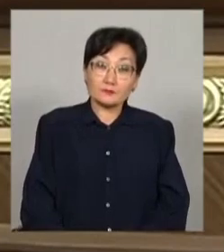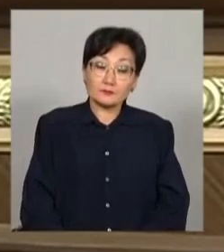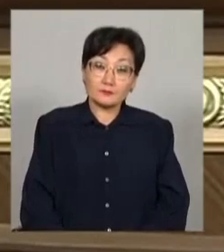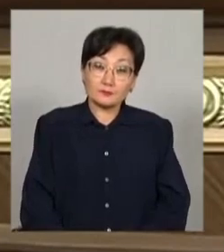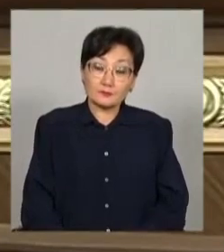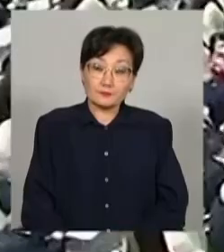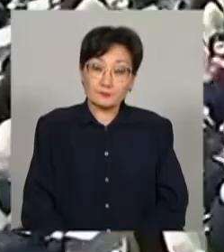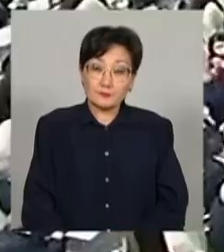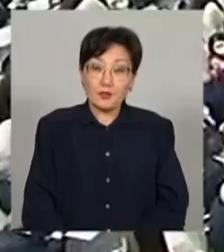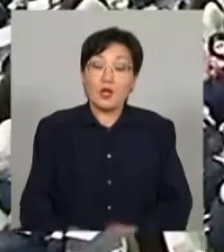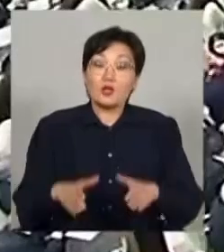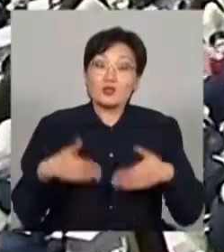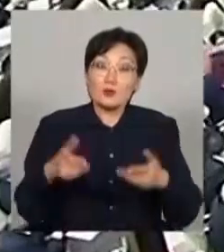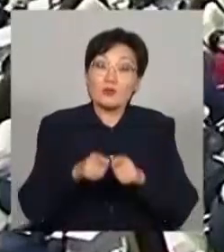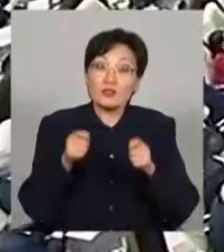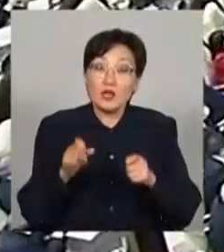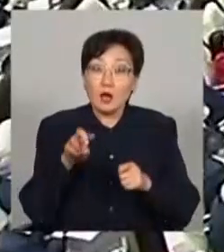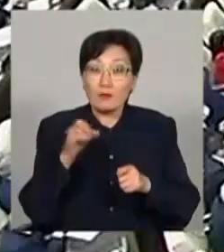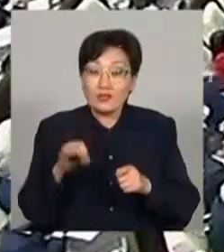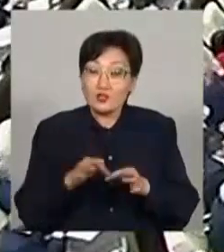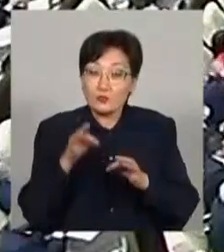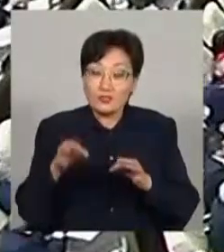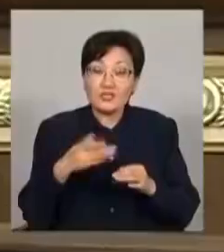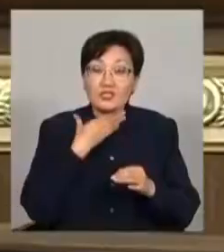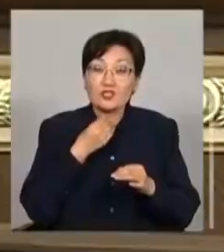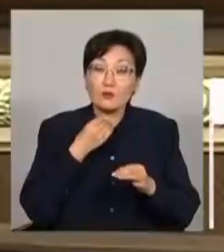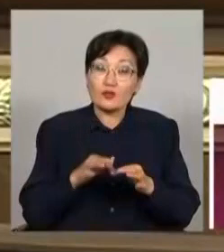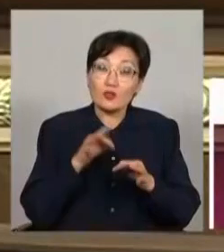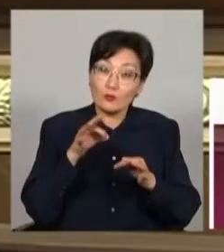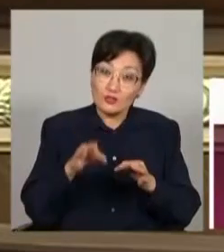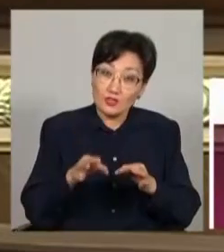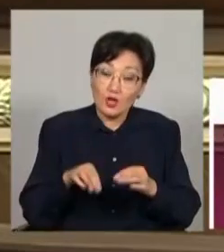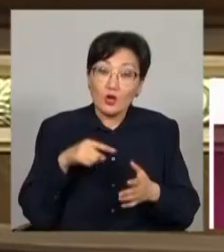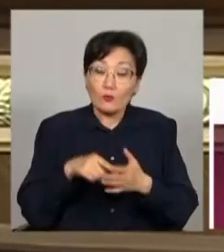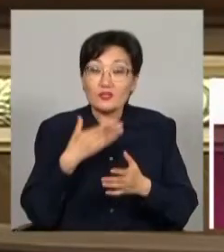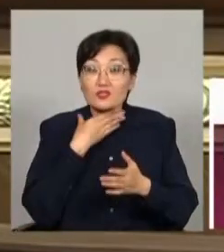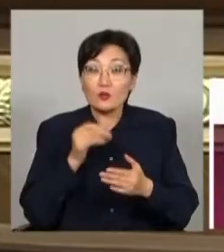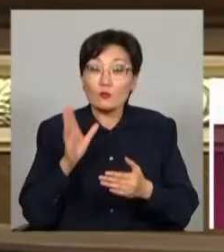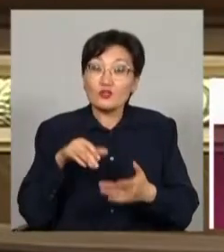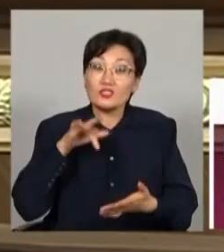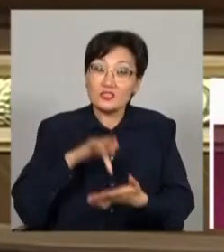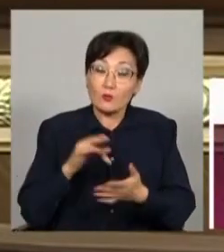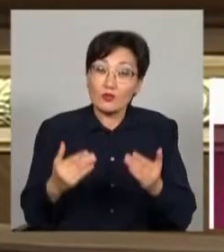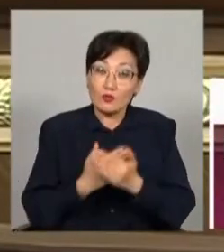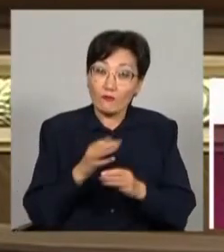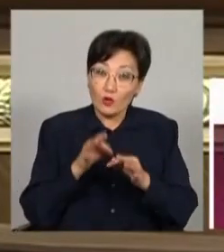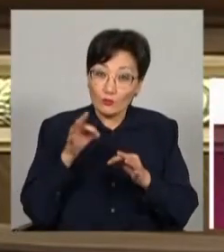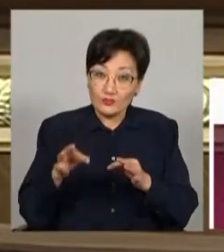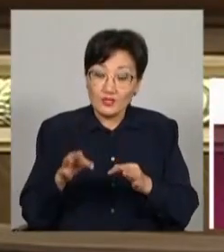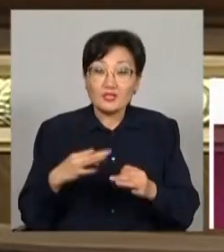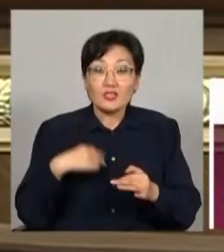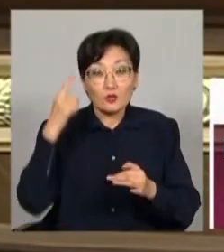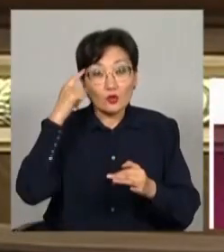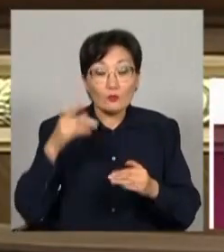as у пруда устном предлагаю создать абай скую область в семипалатинском регионе город семей станет центром новой области я